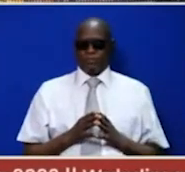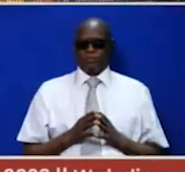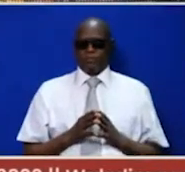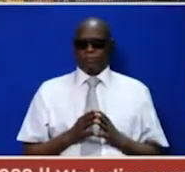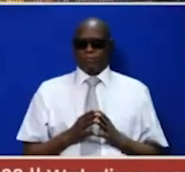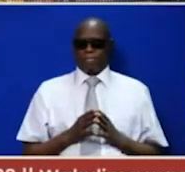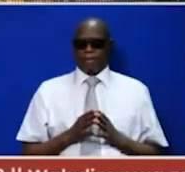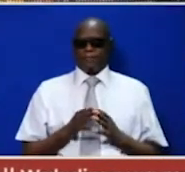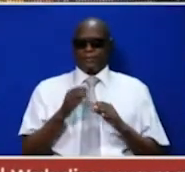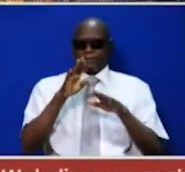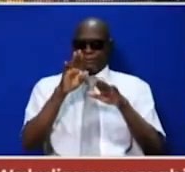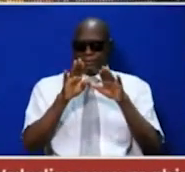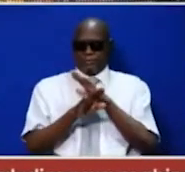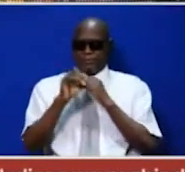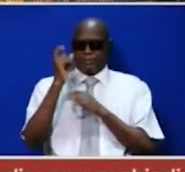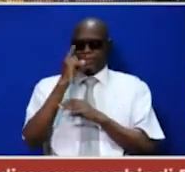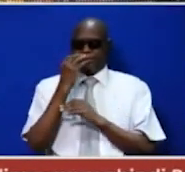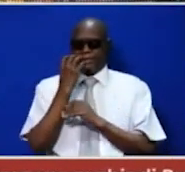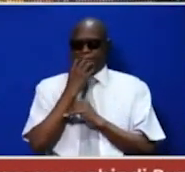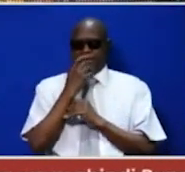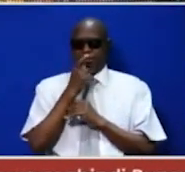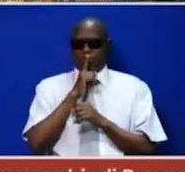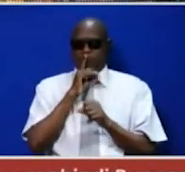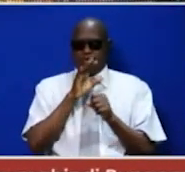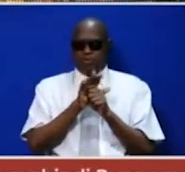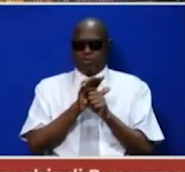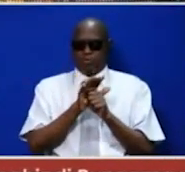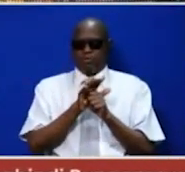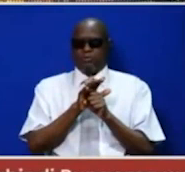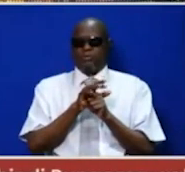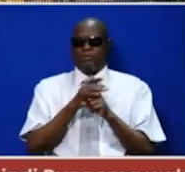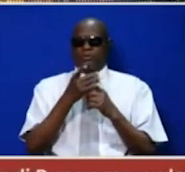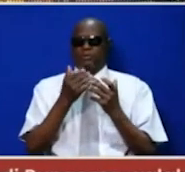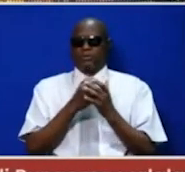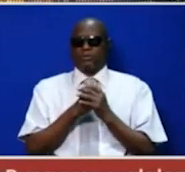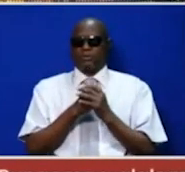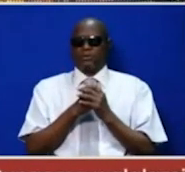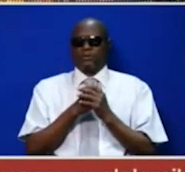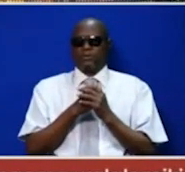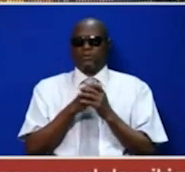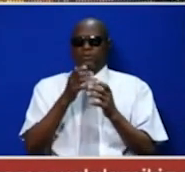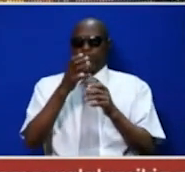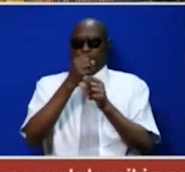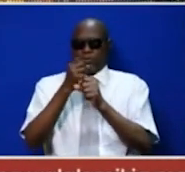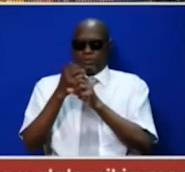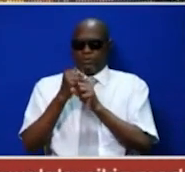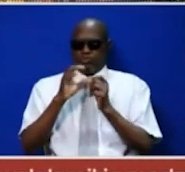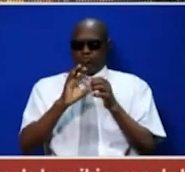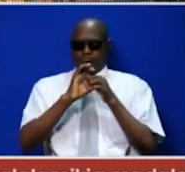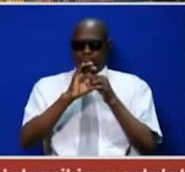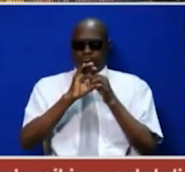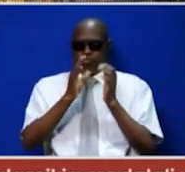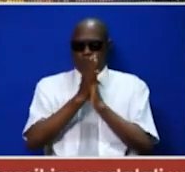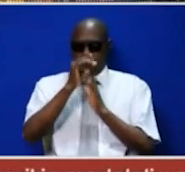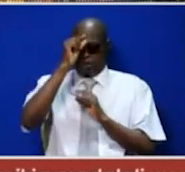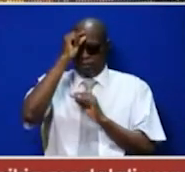Bali na haya ni kwamba naibu rais Rigathi Gachagua amehakikishia mashirika ya Umoja wa Mataifa nchini Kenya ushirikiano wa serikali